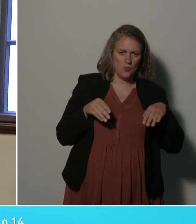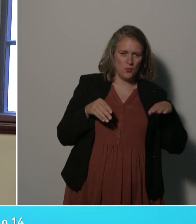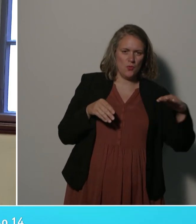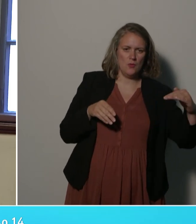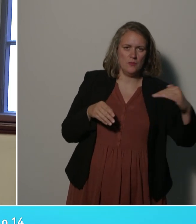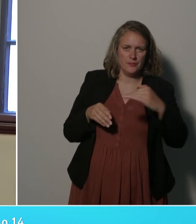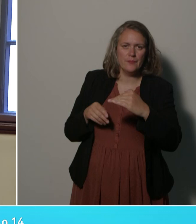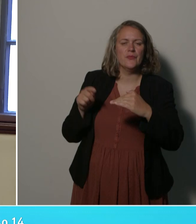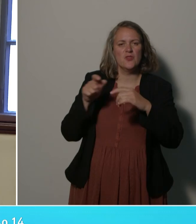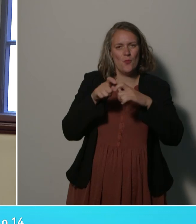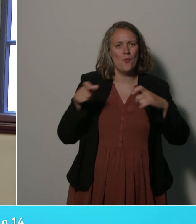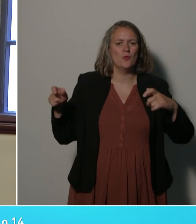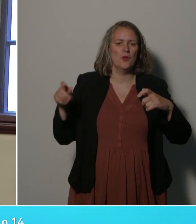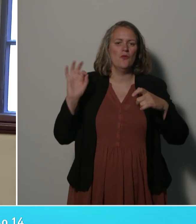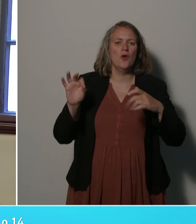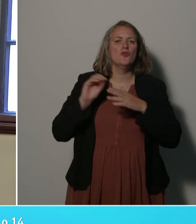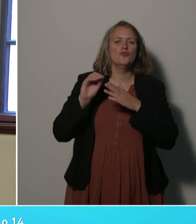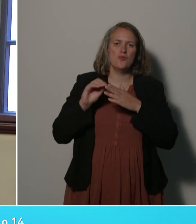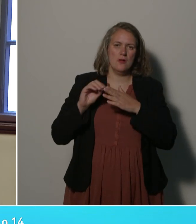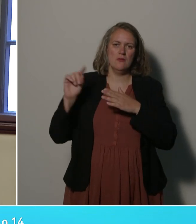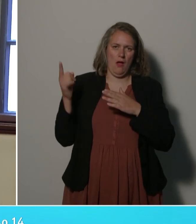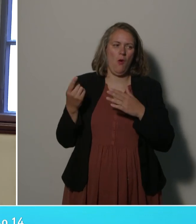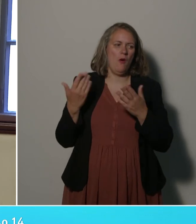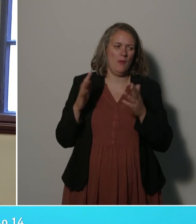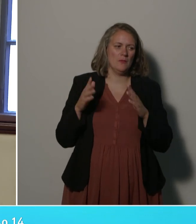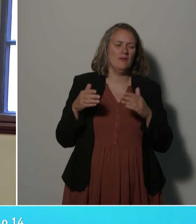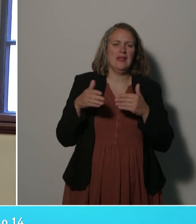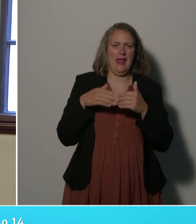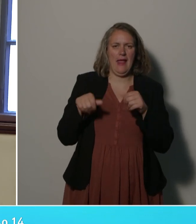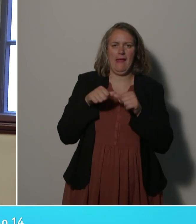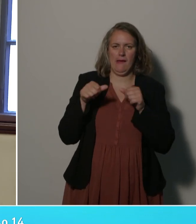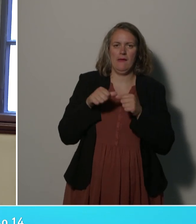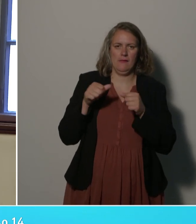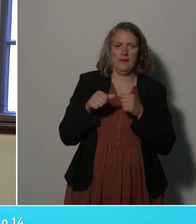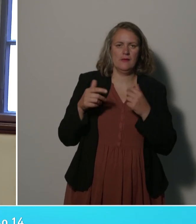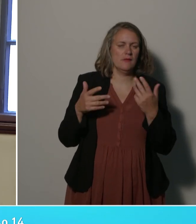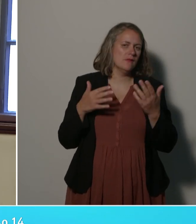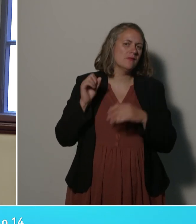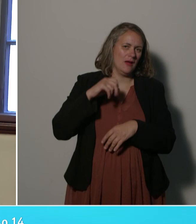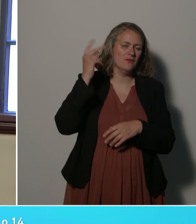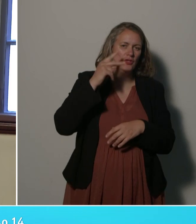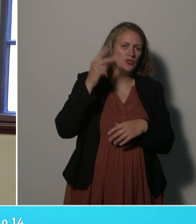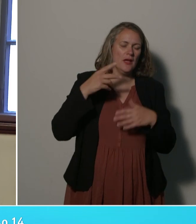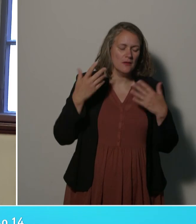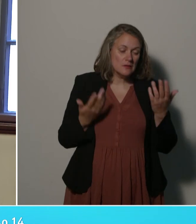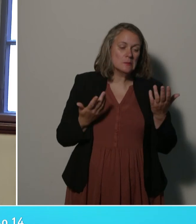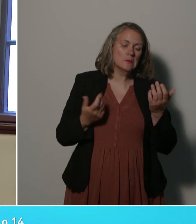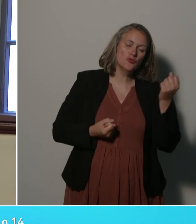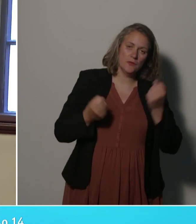die Erschließungsstraße ist für die Schulen sozusagen von hinten herum. Ich verstehe auch, dass